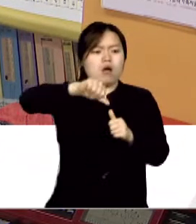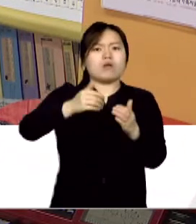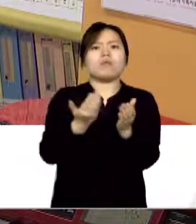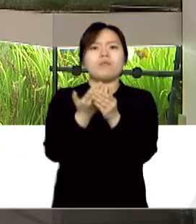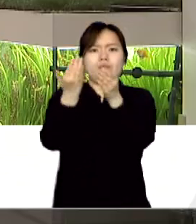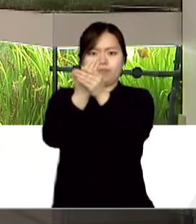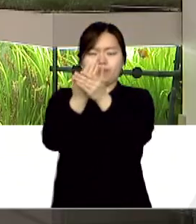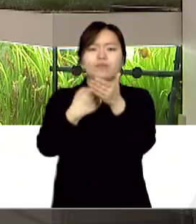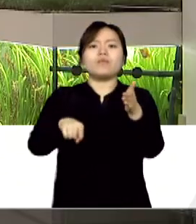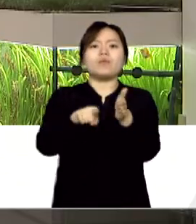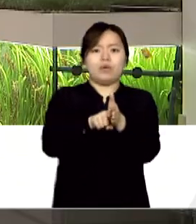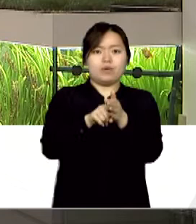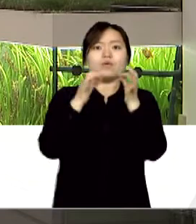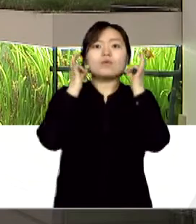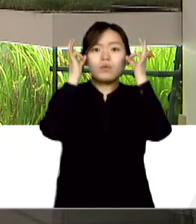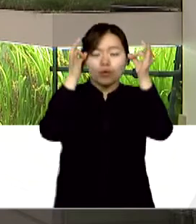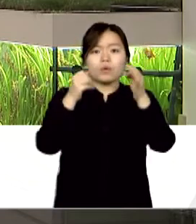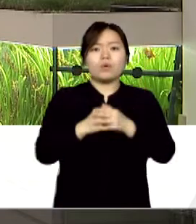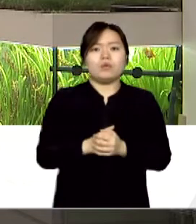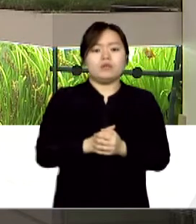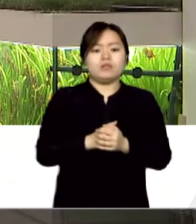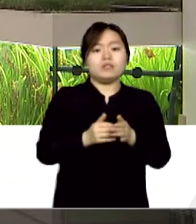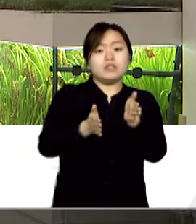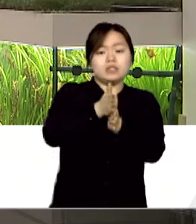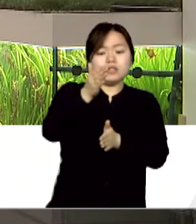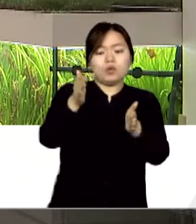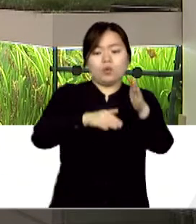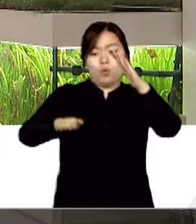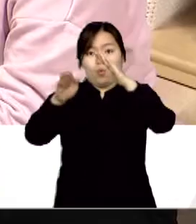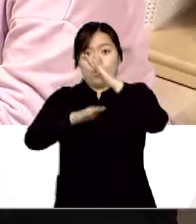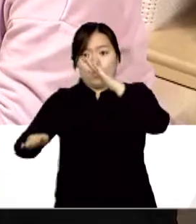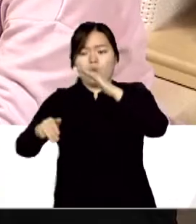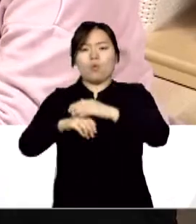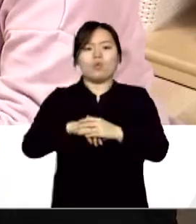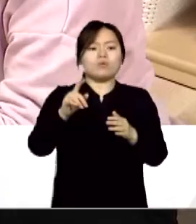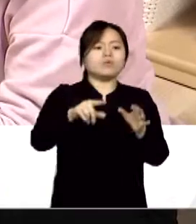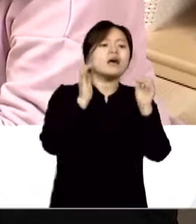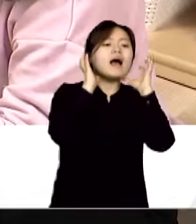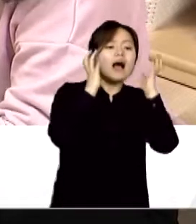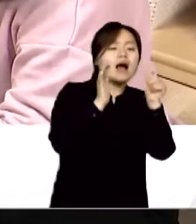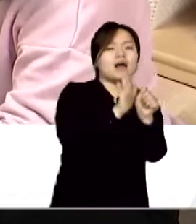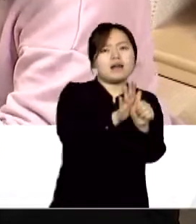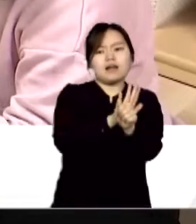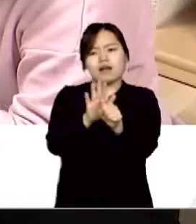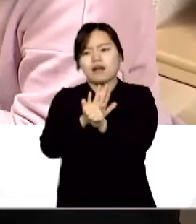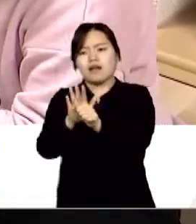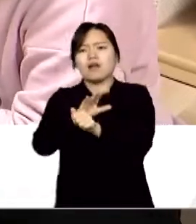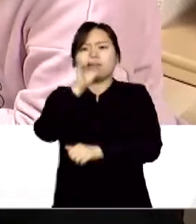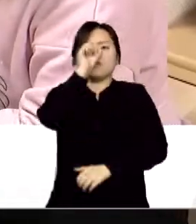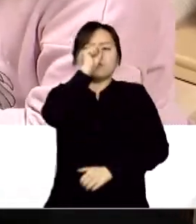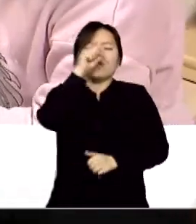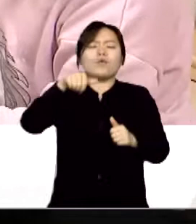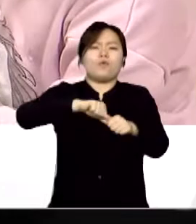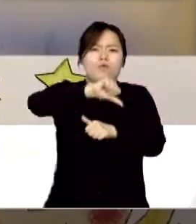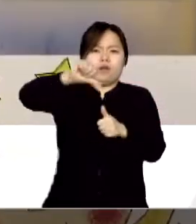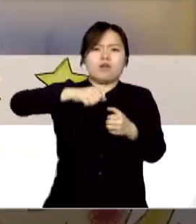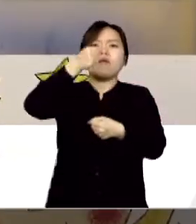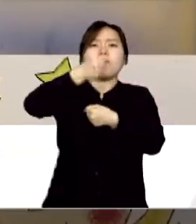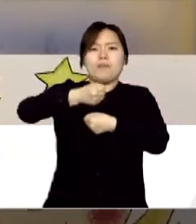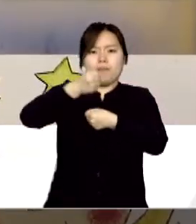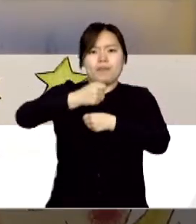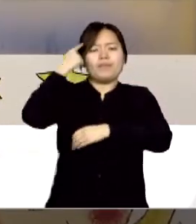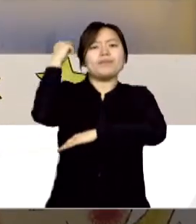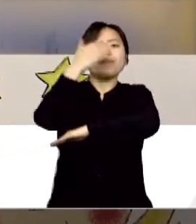있습니다. 시는 보육의 공공성을 강화하고 질 높은 보육과 육아 서비스로 아이 키우기 좋은 도시